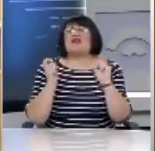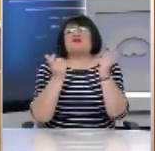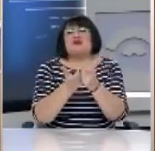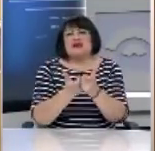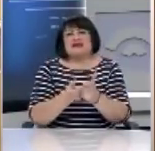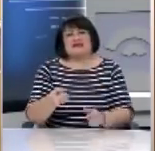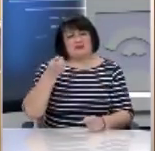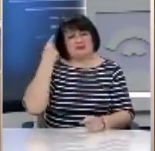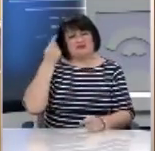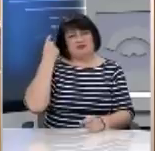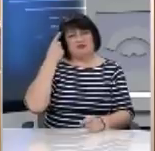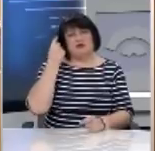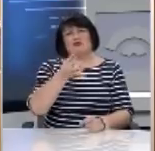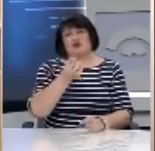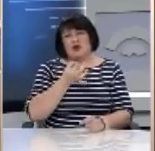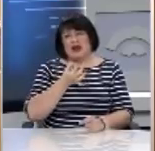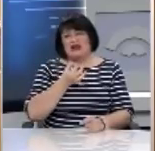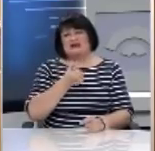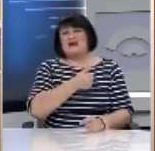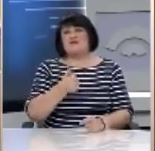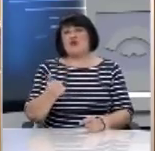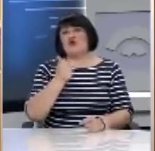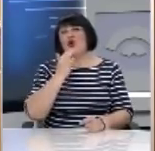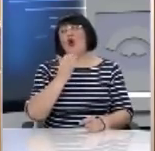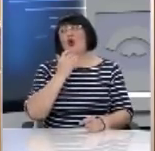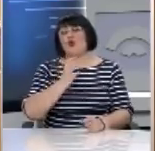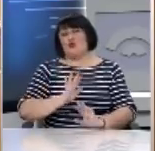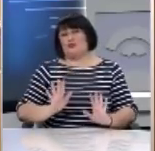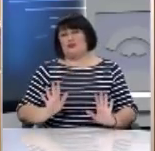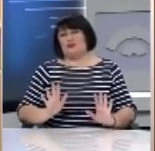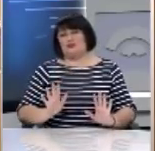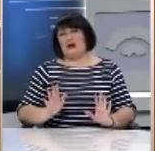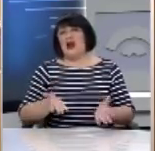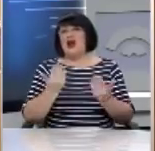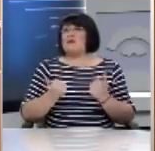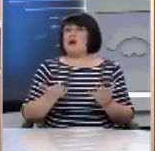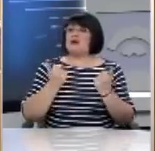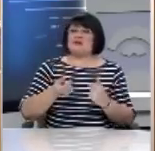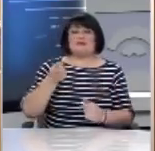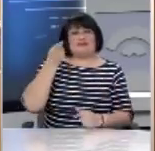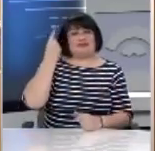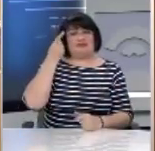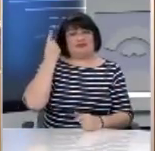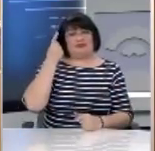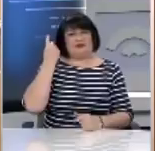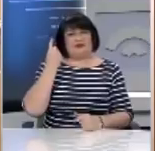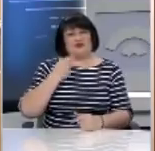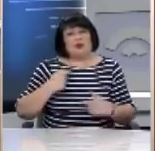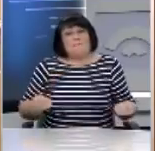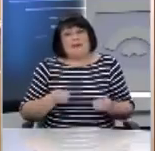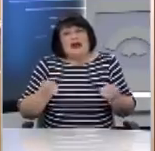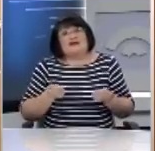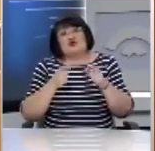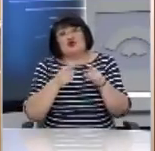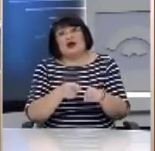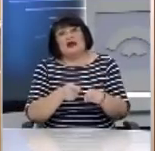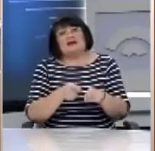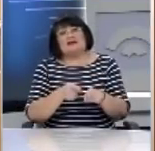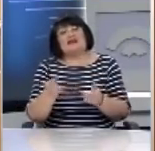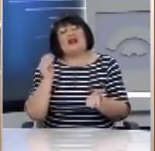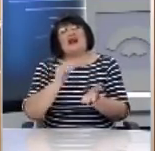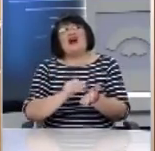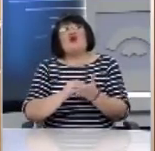στα λόγια, γιατί αν δεν μείνουν στα λόγια και ξεφύγουν και στην πράξη, θα έχουμε και άλλα δυστυχήματα και πνιγμούς αθώων